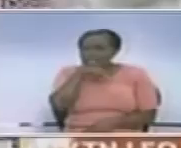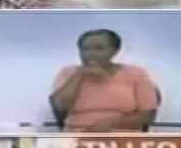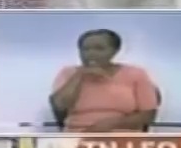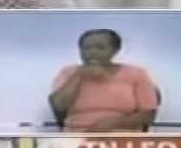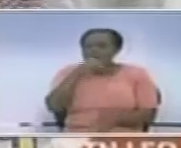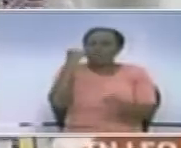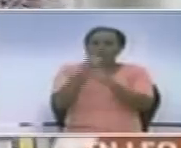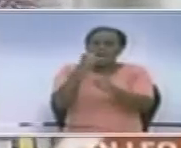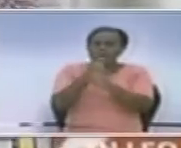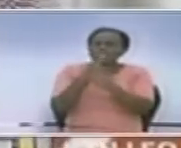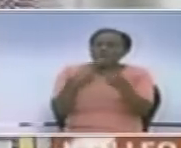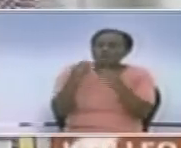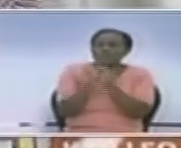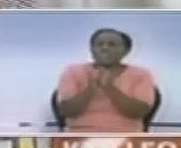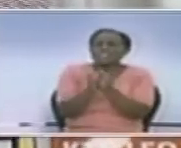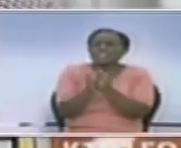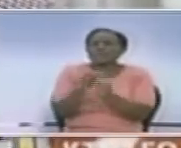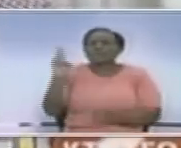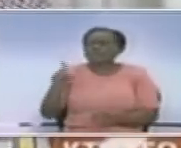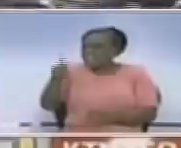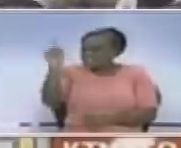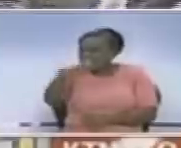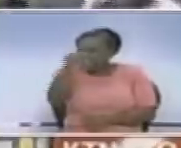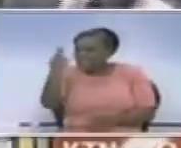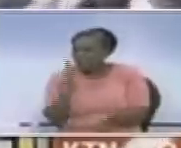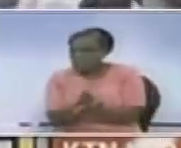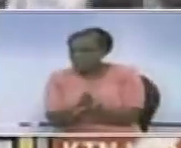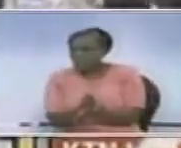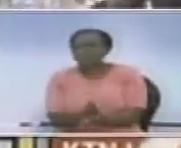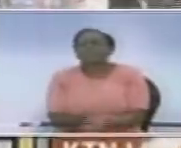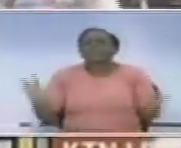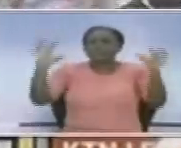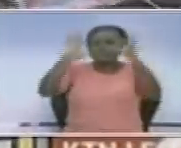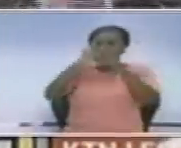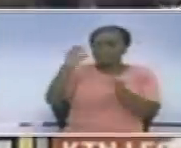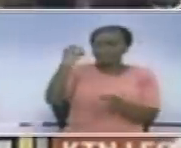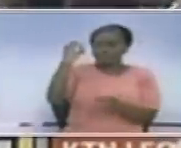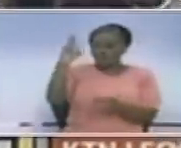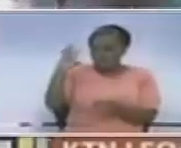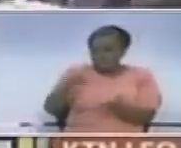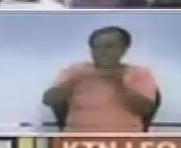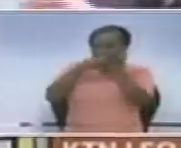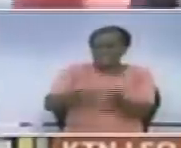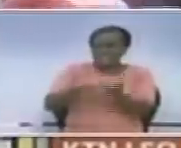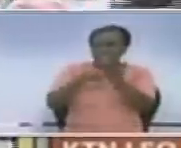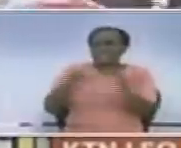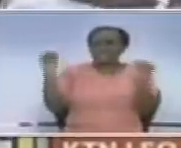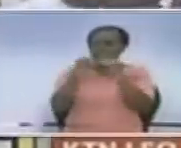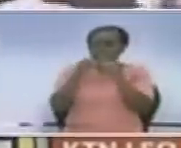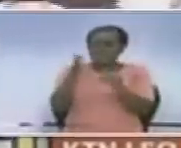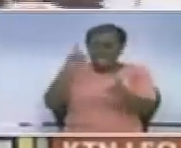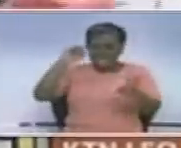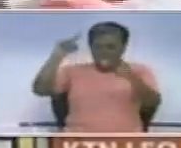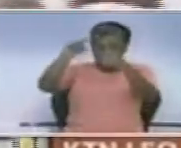afanye dialogue na Uhuru Kenyatta. Hiyo ni makosa. Muungano wa CORD umesisitiza kufanyika kwa mjadala kwa lengo